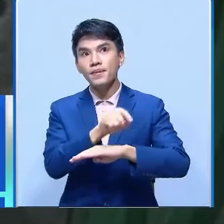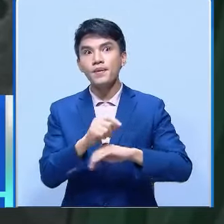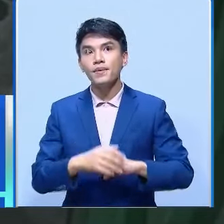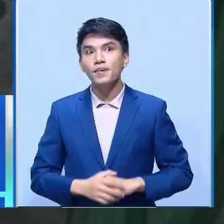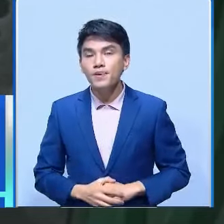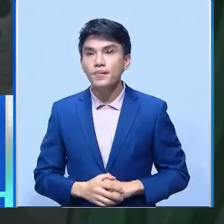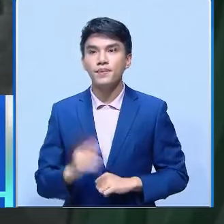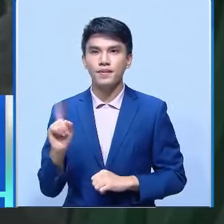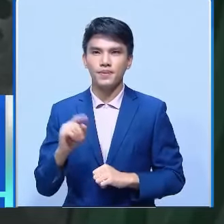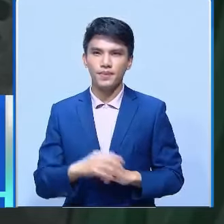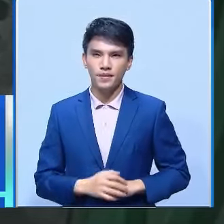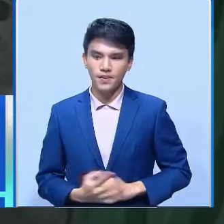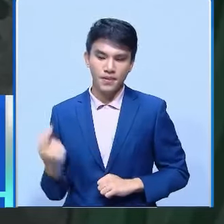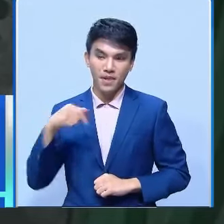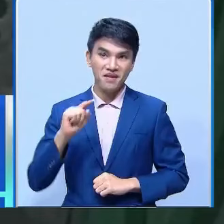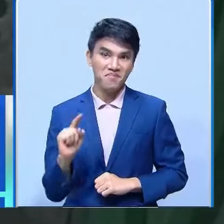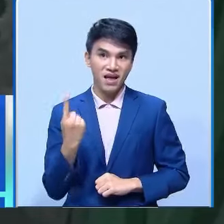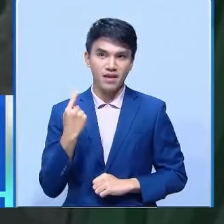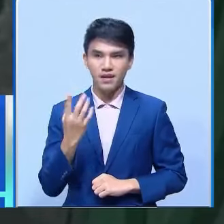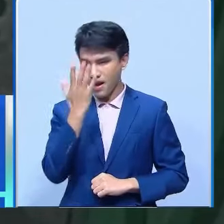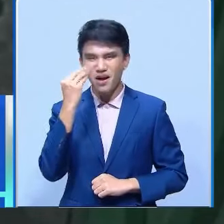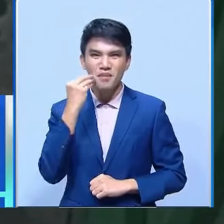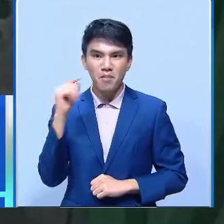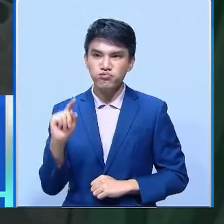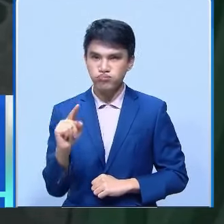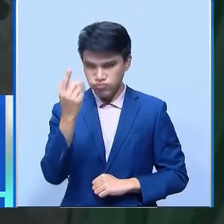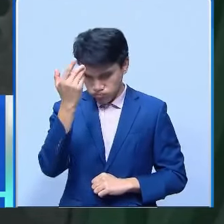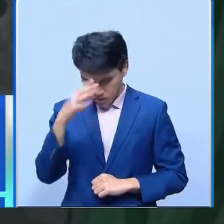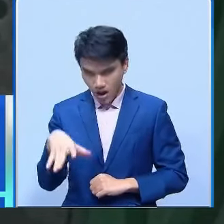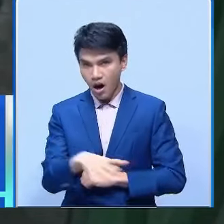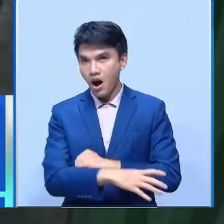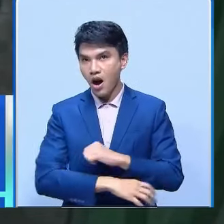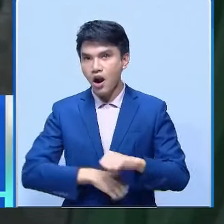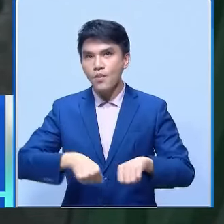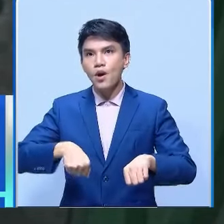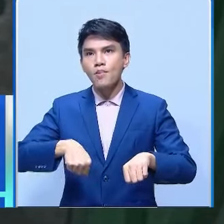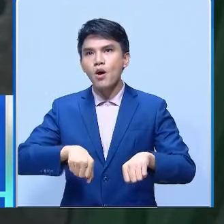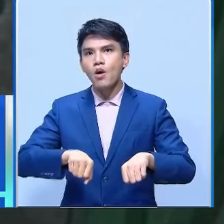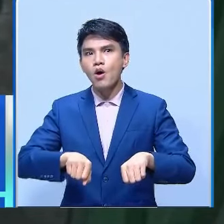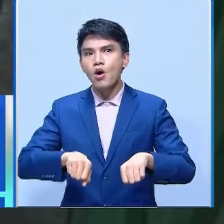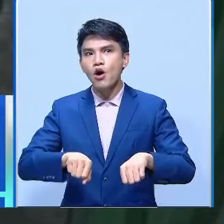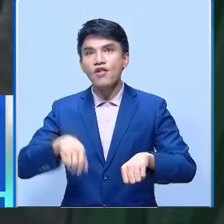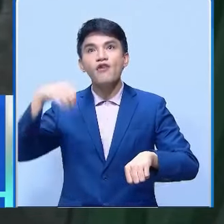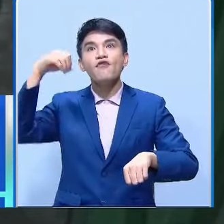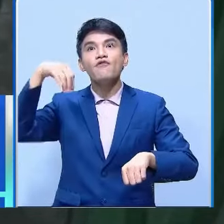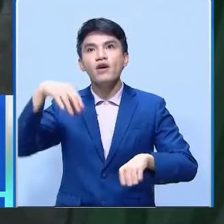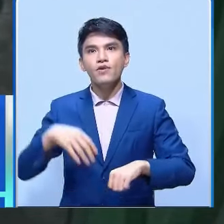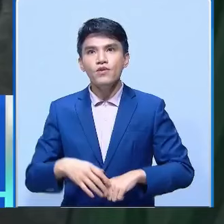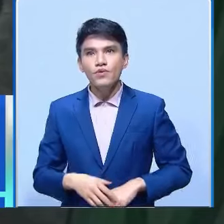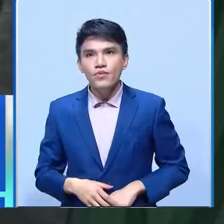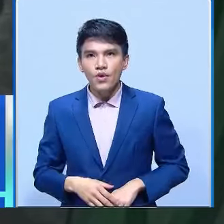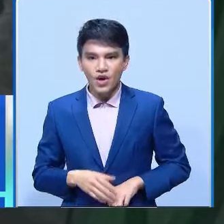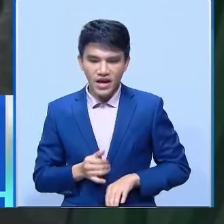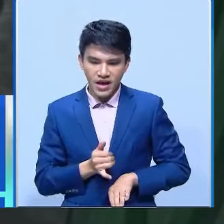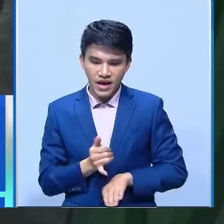ายคนนี้ก็ย้อนกลับมาที่บริเวณหน้าบ้านแล้วไปขโมยรถสกูตเตอร์เนี่ยที่จอดอยู่ขี่ออกไปเล